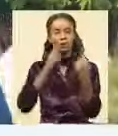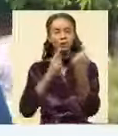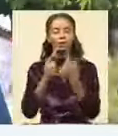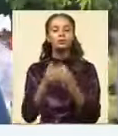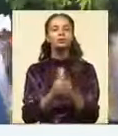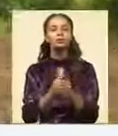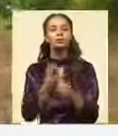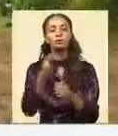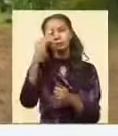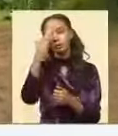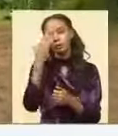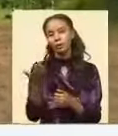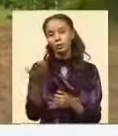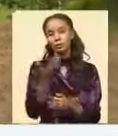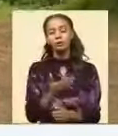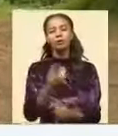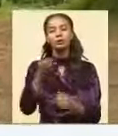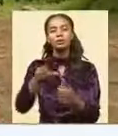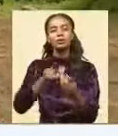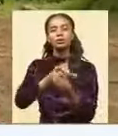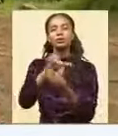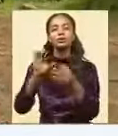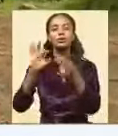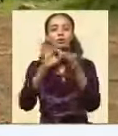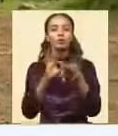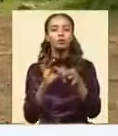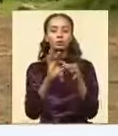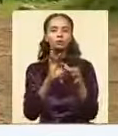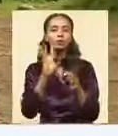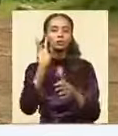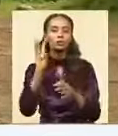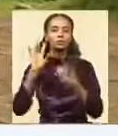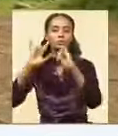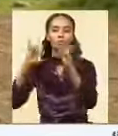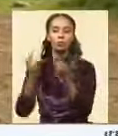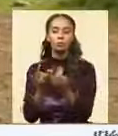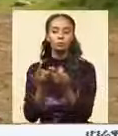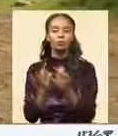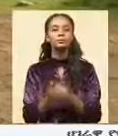ያው እንደሚታወቀው በዚህ ክልል የተደራጁ 6ቱም ዞኖች